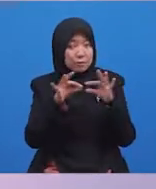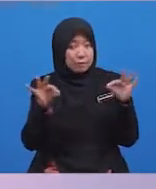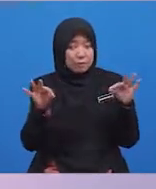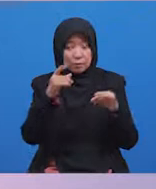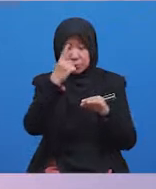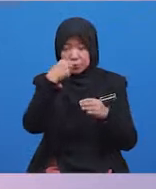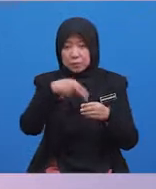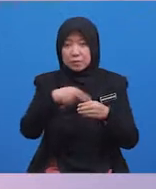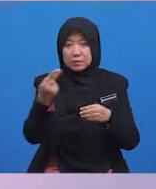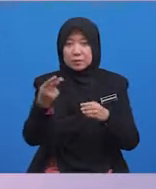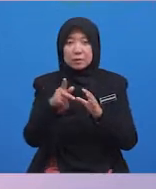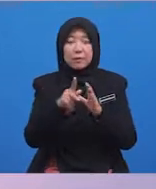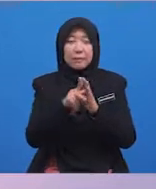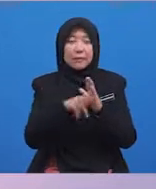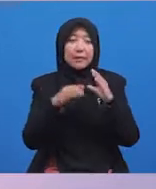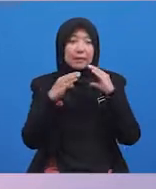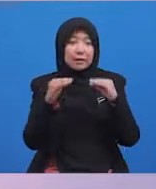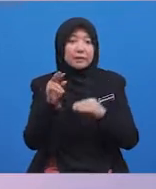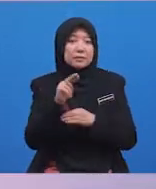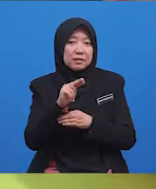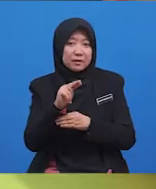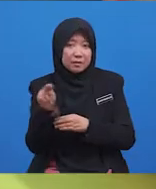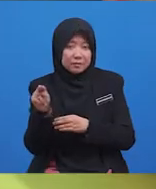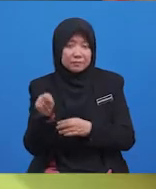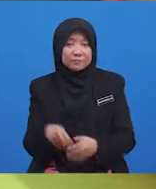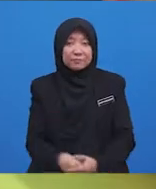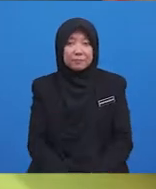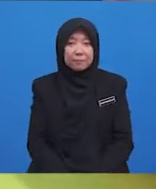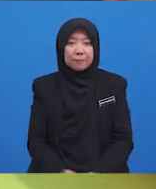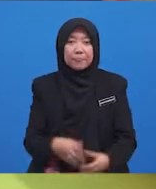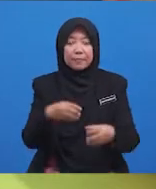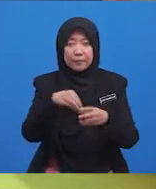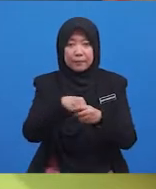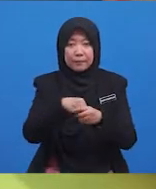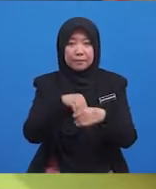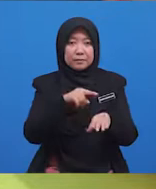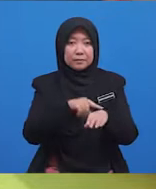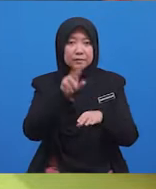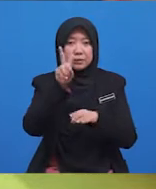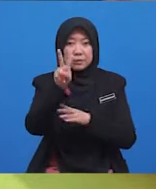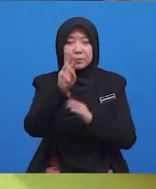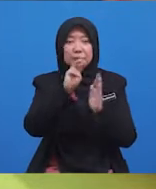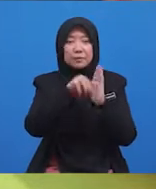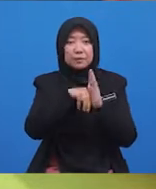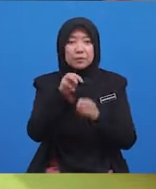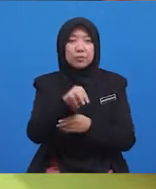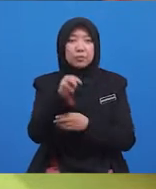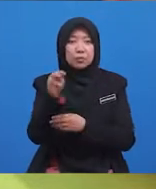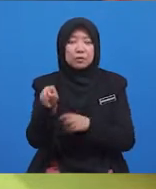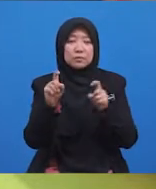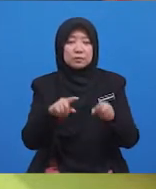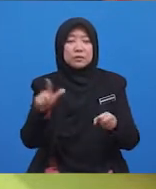bagi menghasilkan pengajaran. Baiklah, dalam masa 2 minit, murid-murid